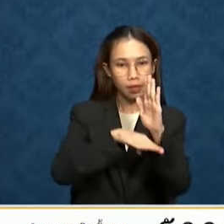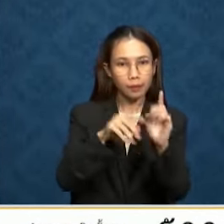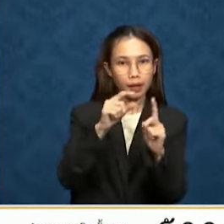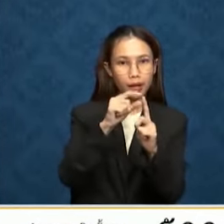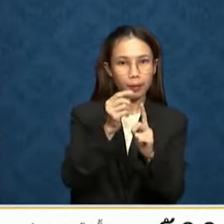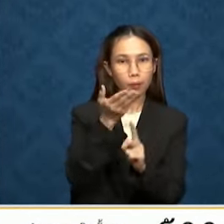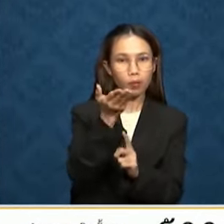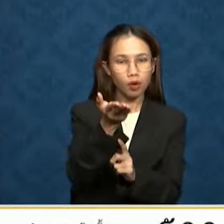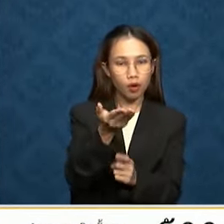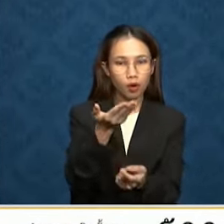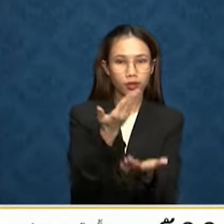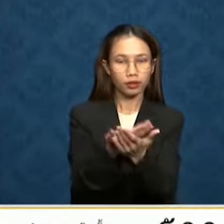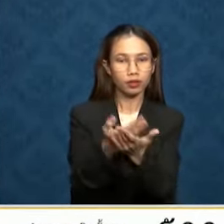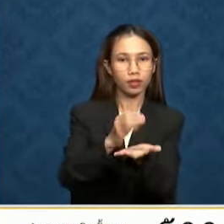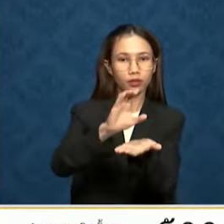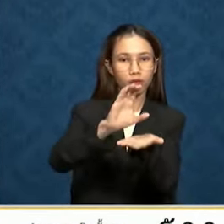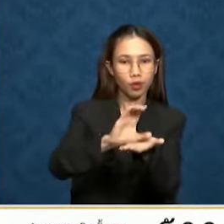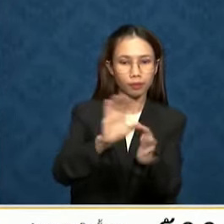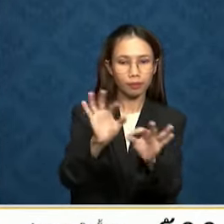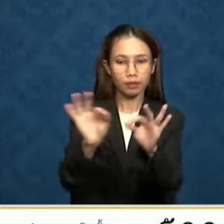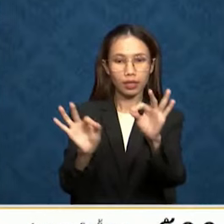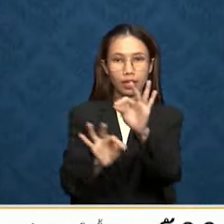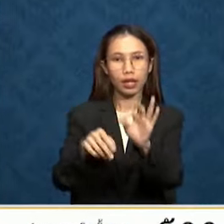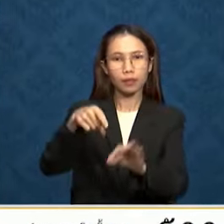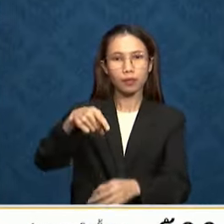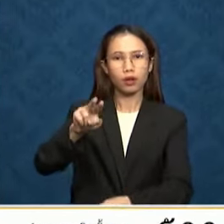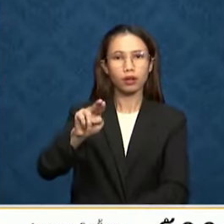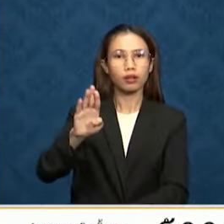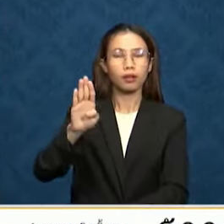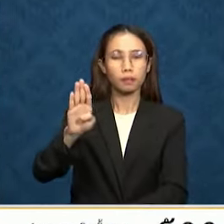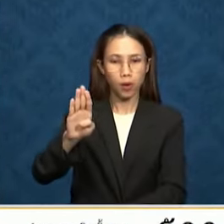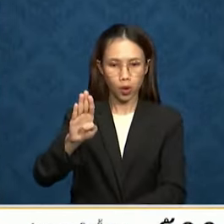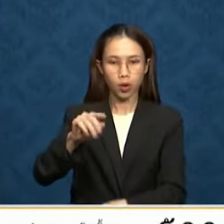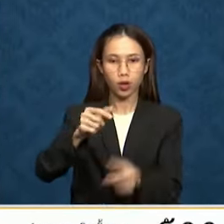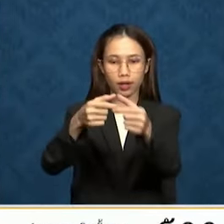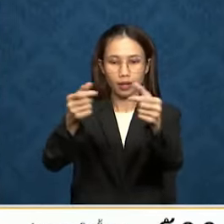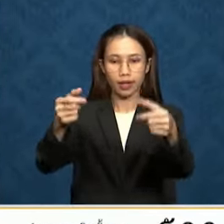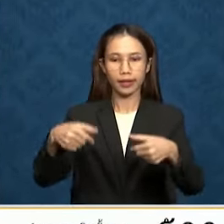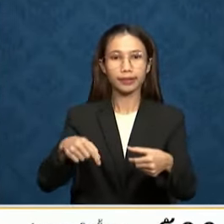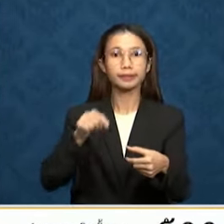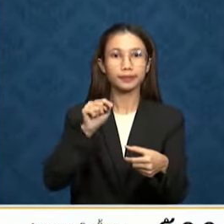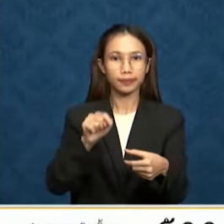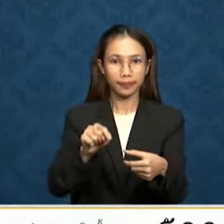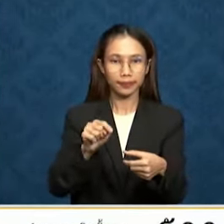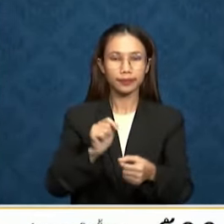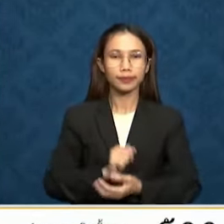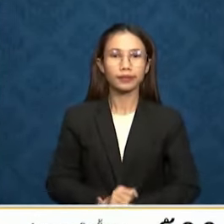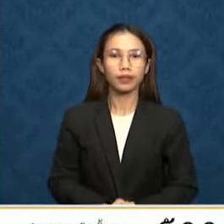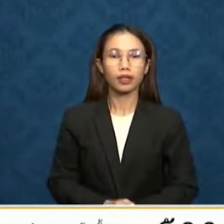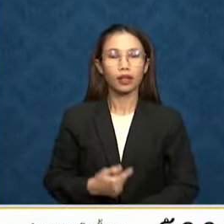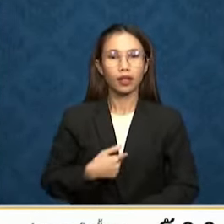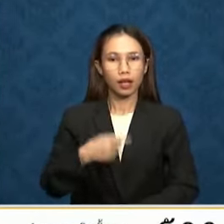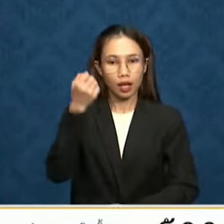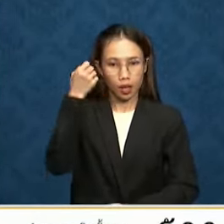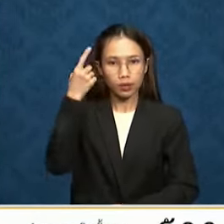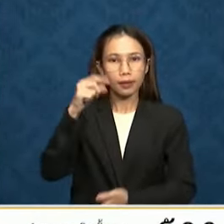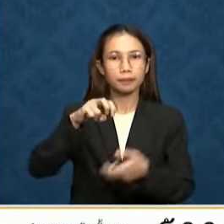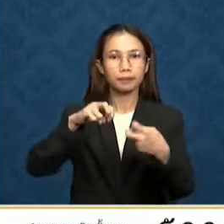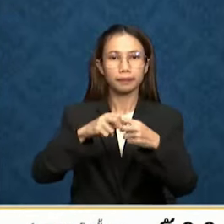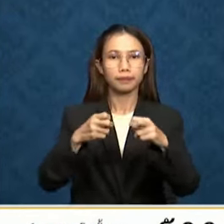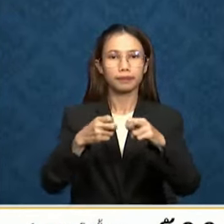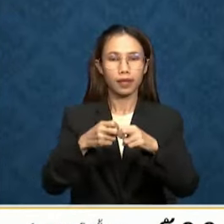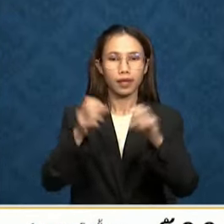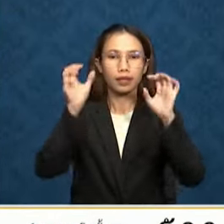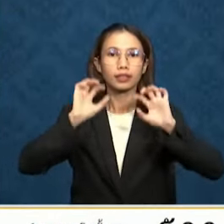งบประมาณจนมาถึงเป็นร่างพรบงบประมาณาฉบับนี้ค่ะทำให้ดิฉันเนี่ยก็เข้าใจปัญหานะคะว่า